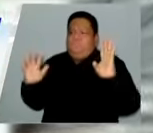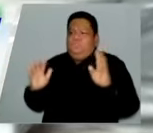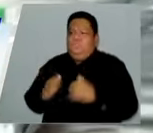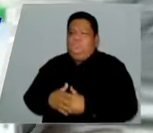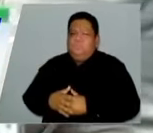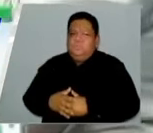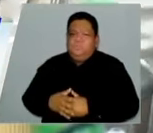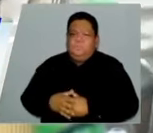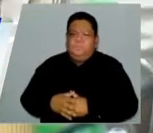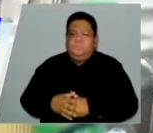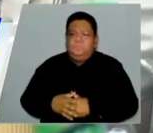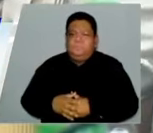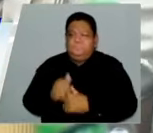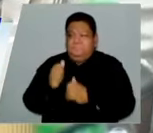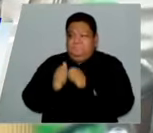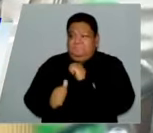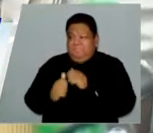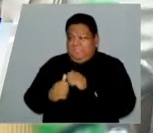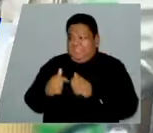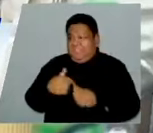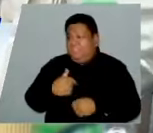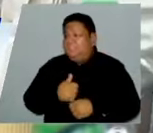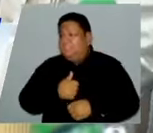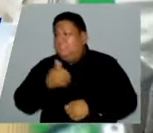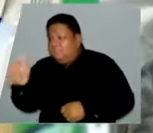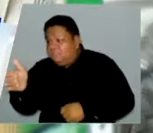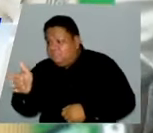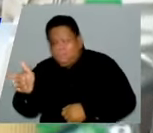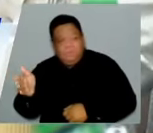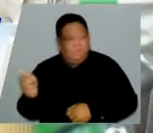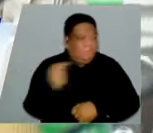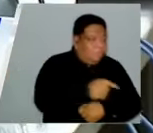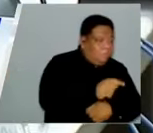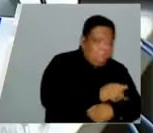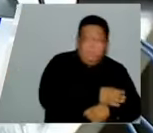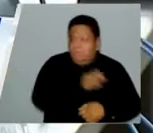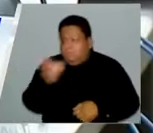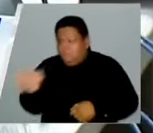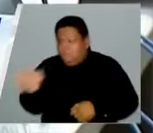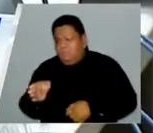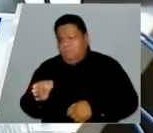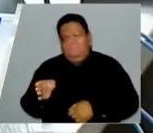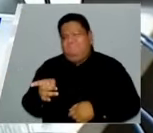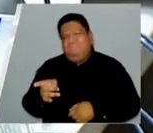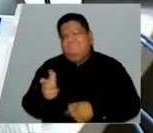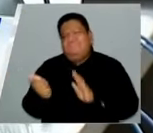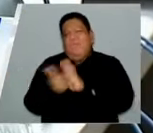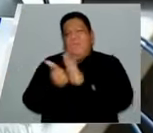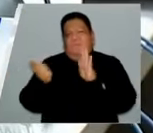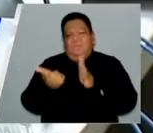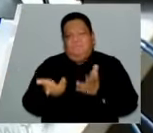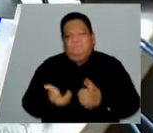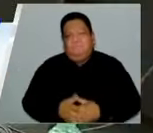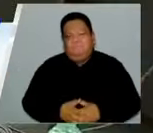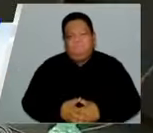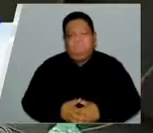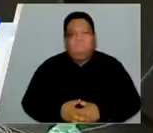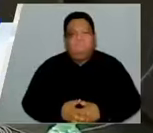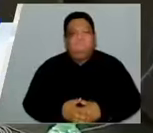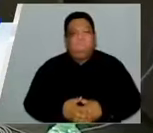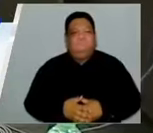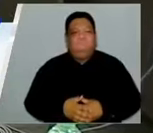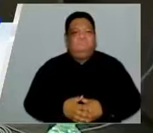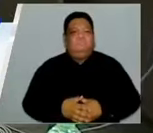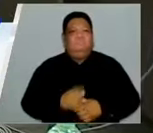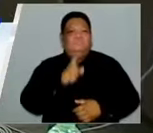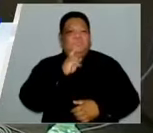So, for me, illegal arrest ang ginawa ninyo. Aminado rin ang mga pulis na wala silang nakuhang ebidensya